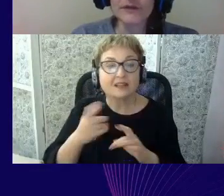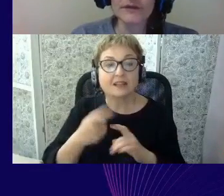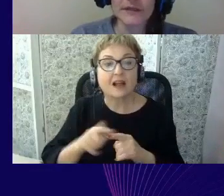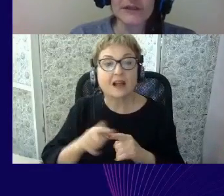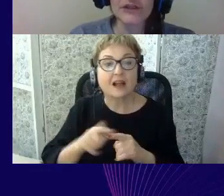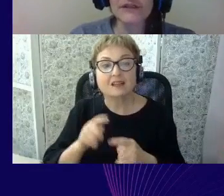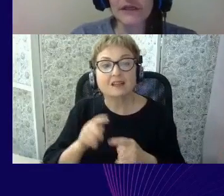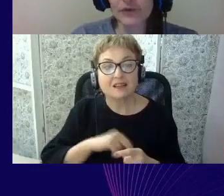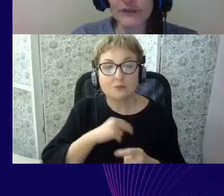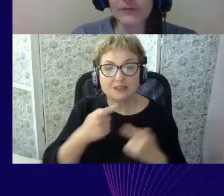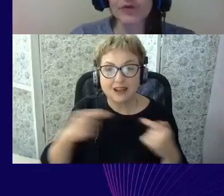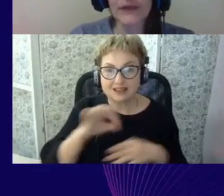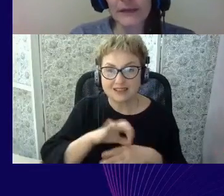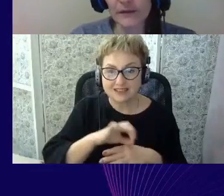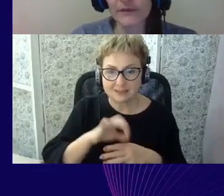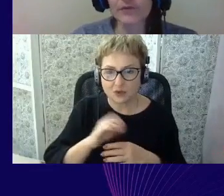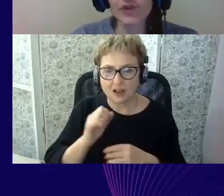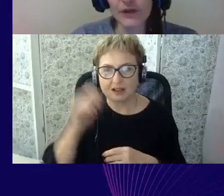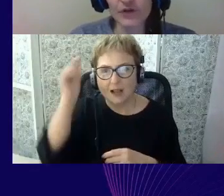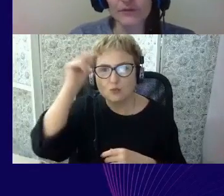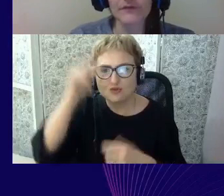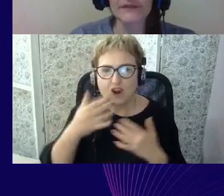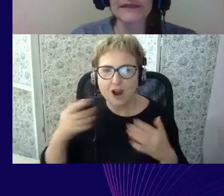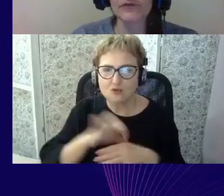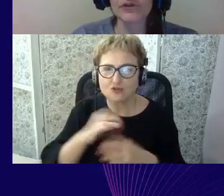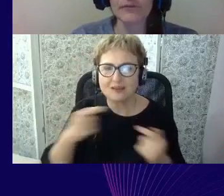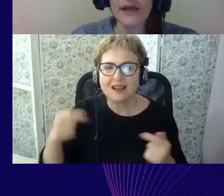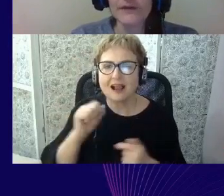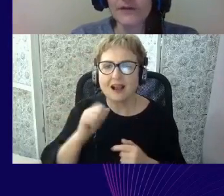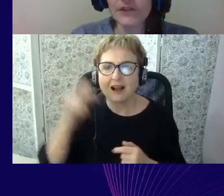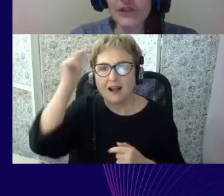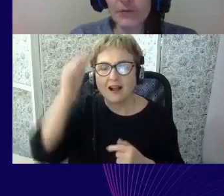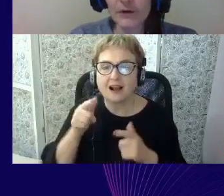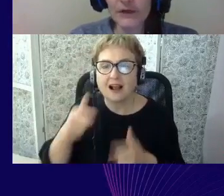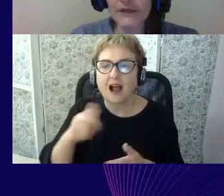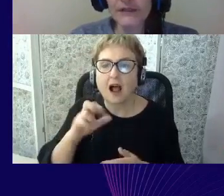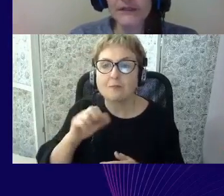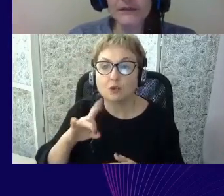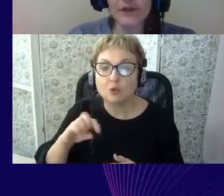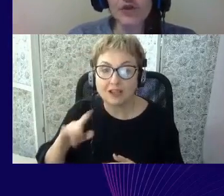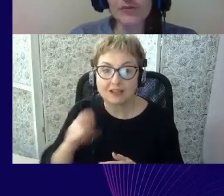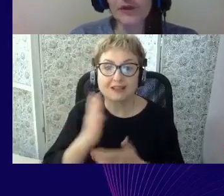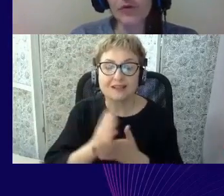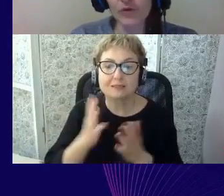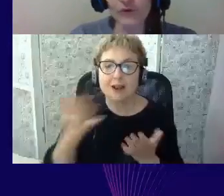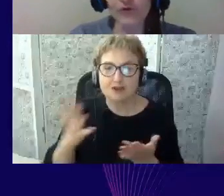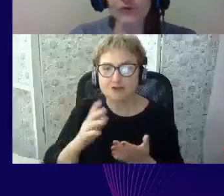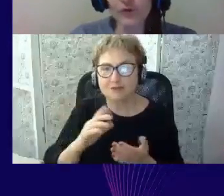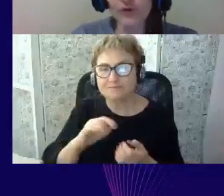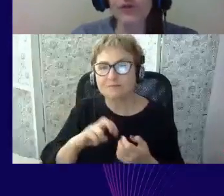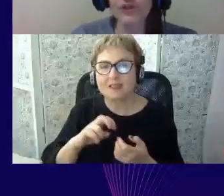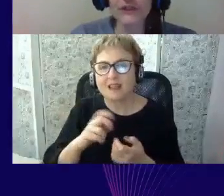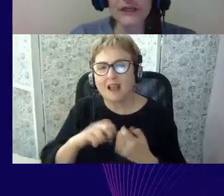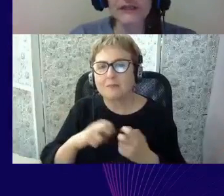с людьми различных нозологий, с абитуриентами, с обучающимися в последующем. В связи с чем есть большой перекос,